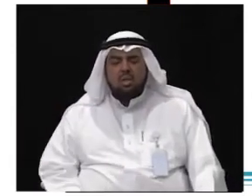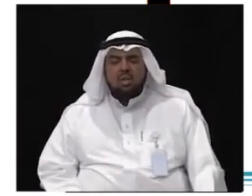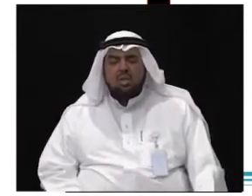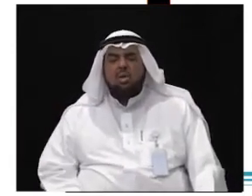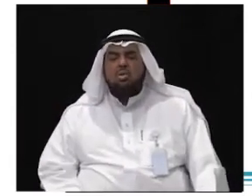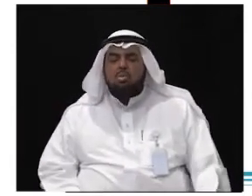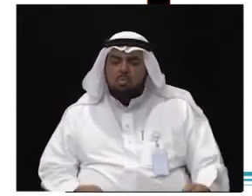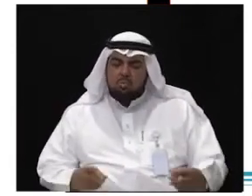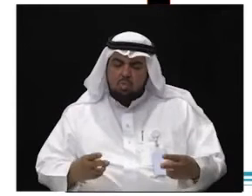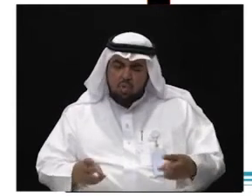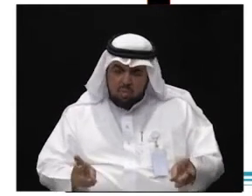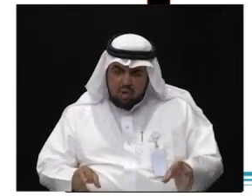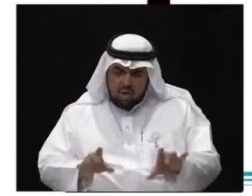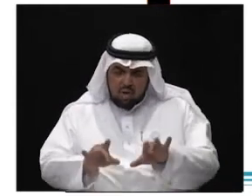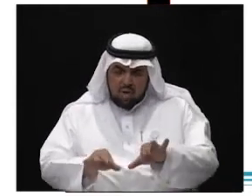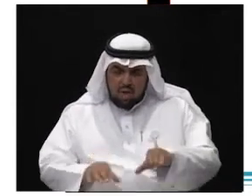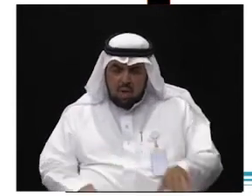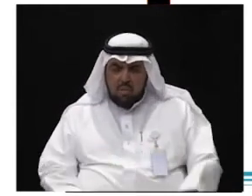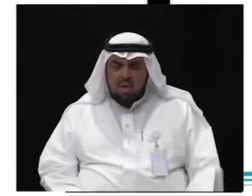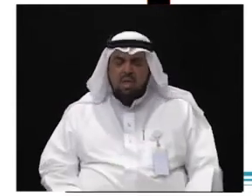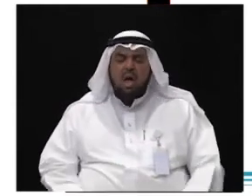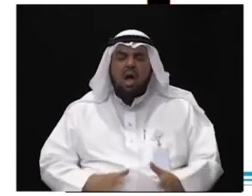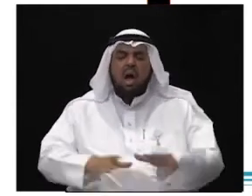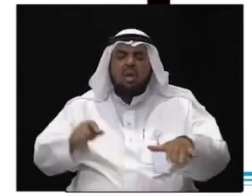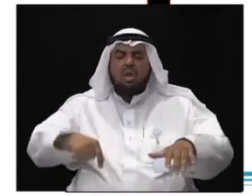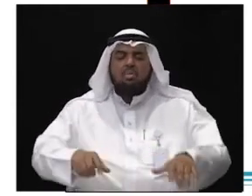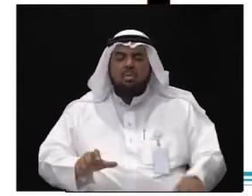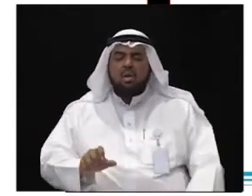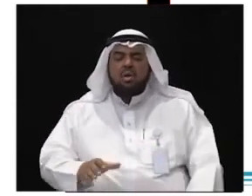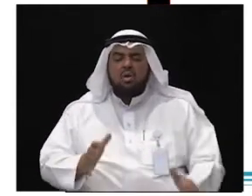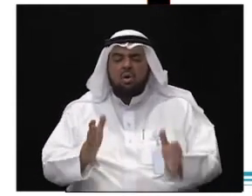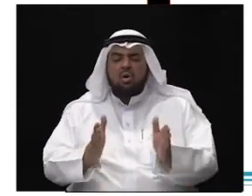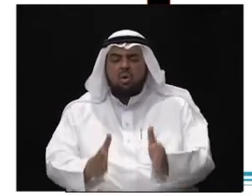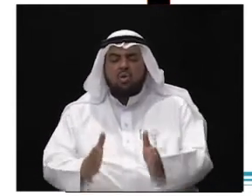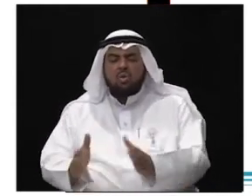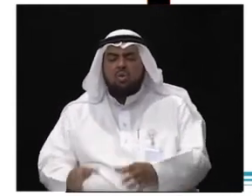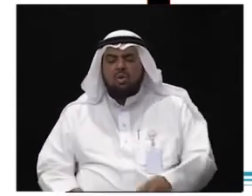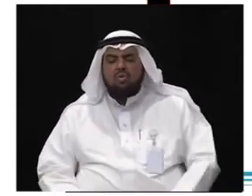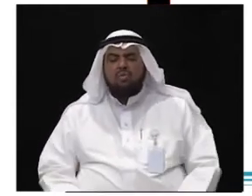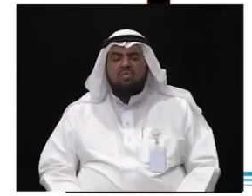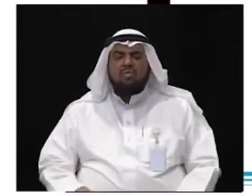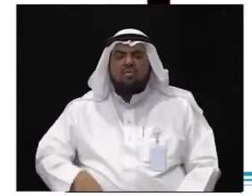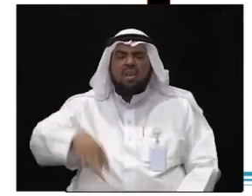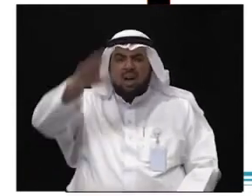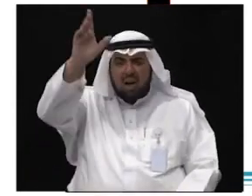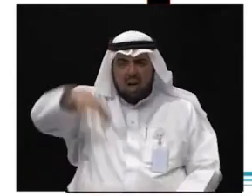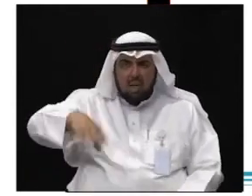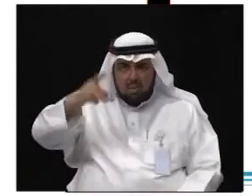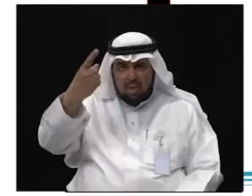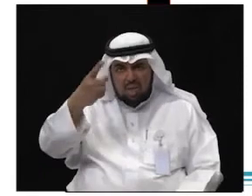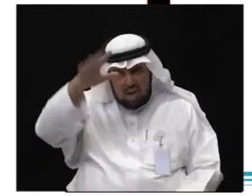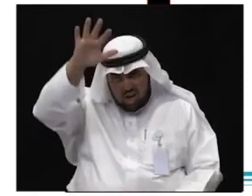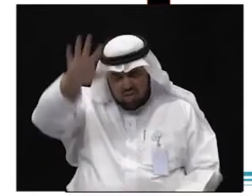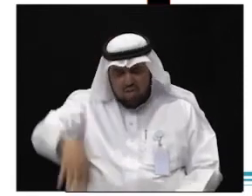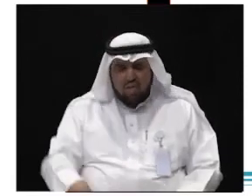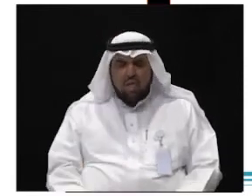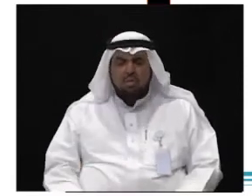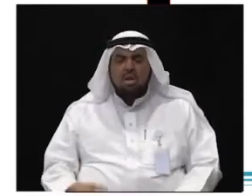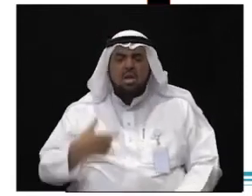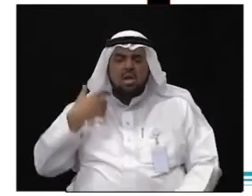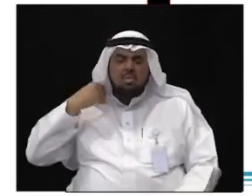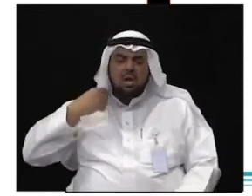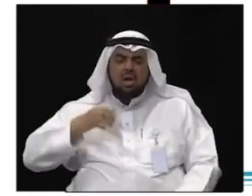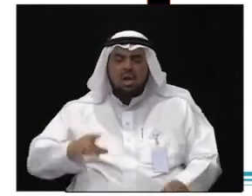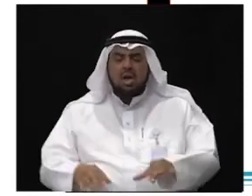كانت العبارة الأولى: يمكن كتابة أكثر من عنصر ضمن قائمة list، وذلك من خلال تدوينها